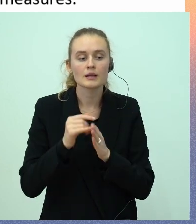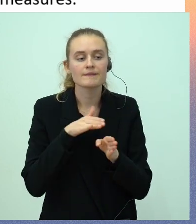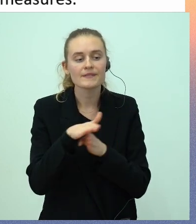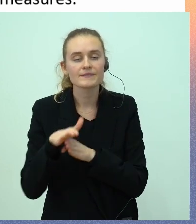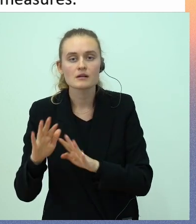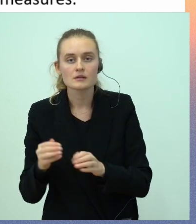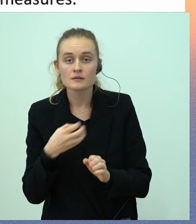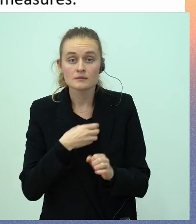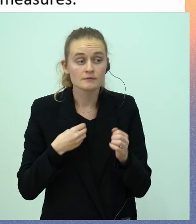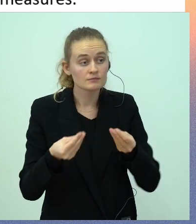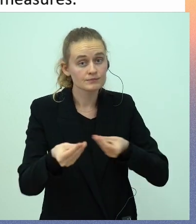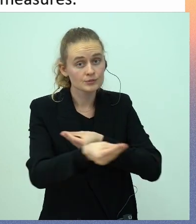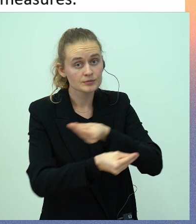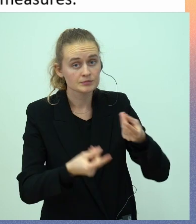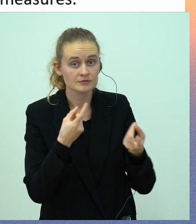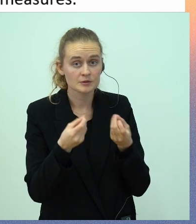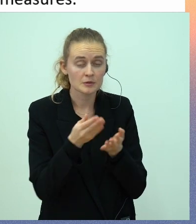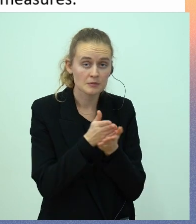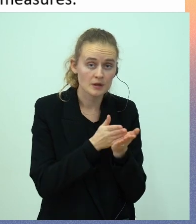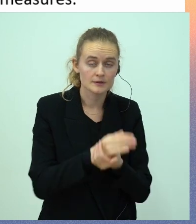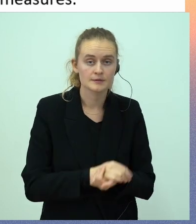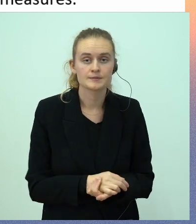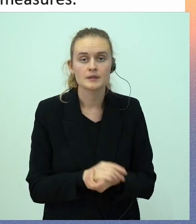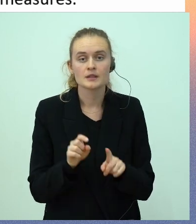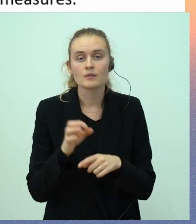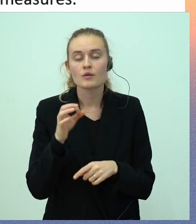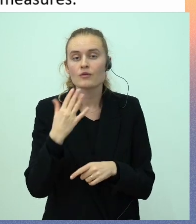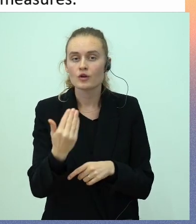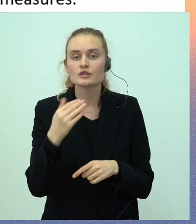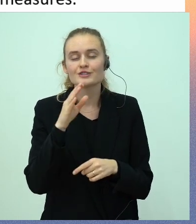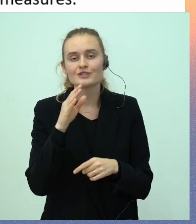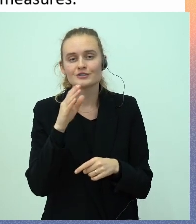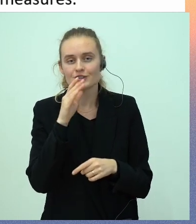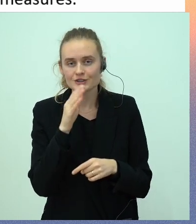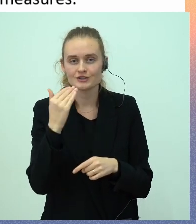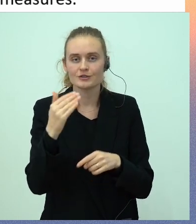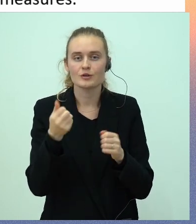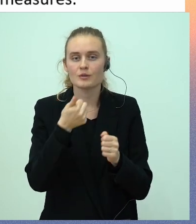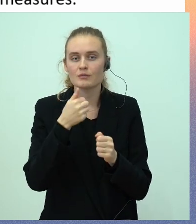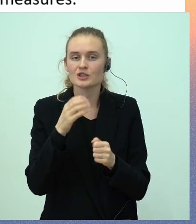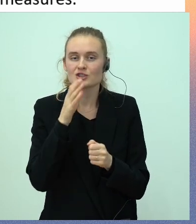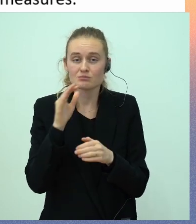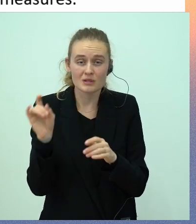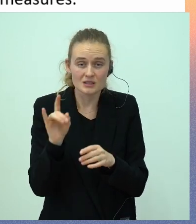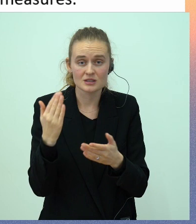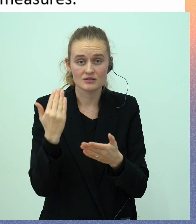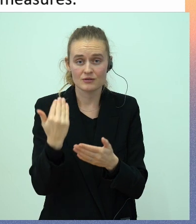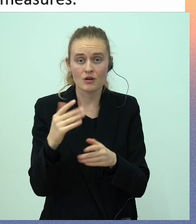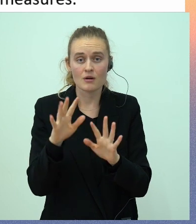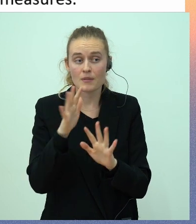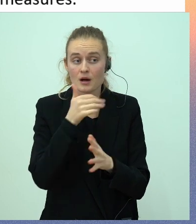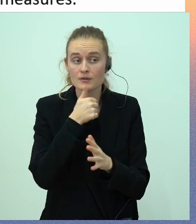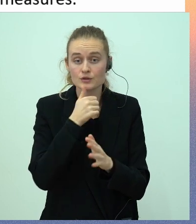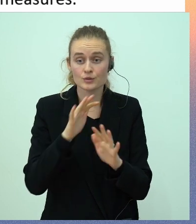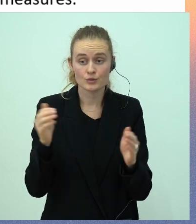Taip pat būtina užtikrinti fizinį saugumą žydams, jų sinagogoms. Tad jeigu turite žydų mažumą, turite